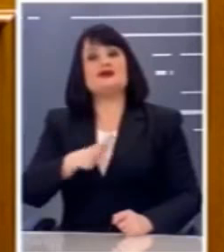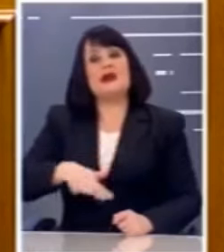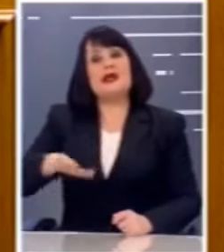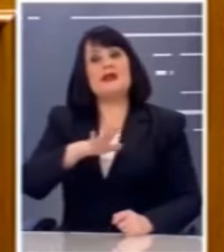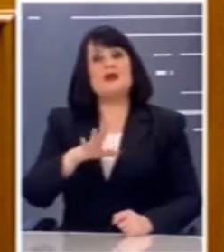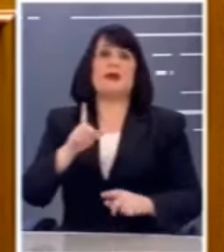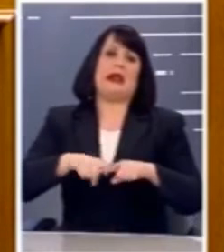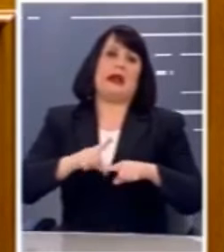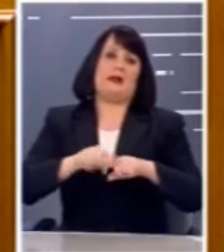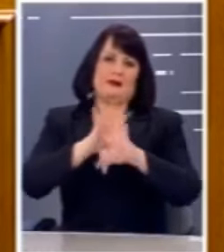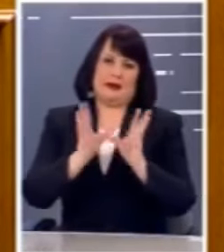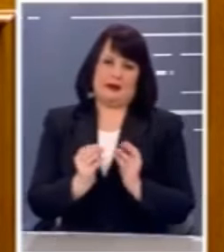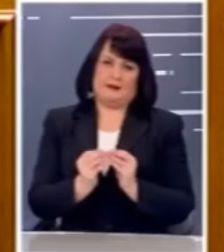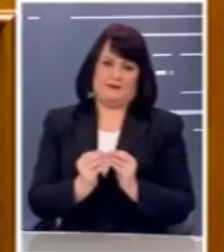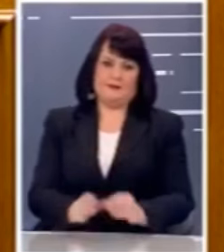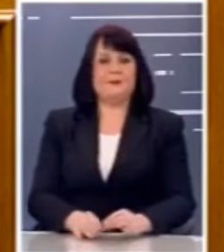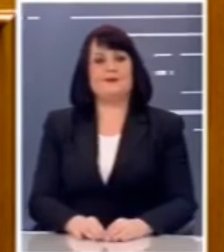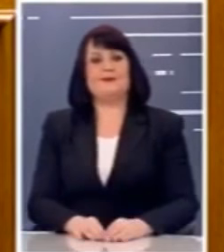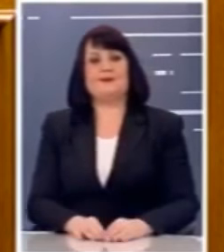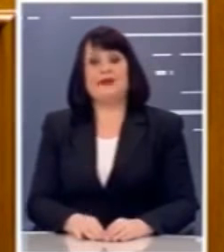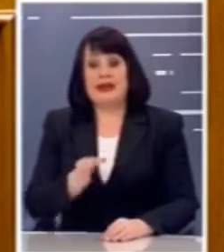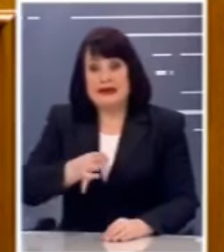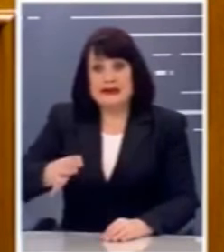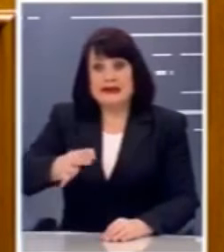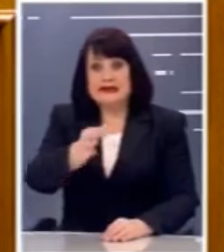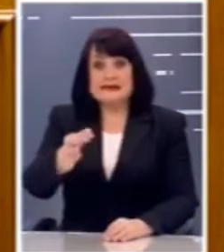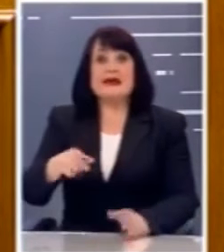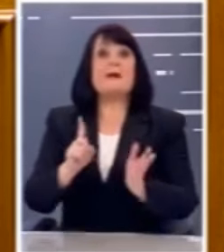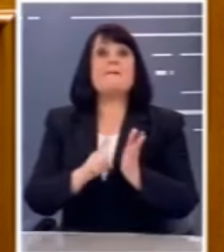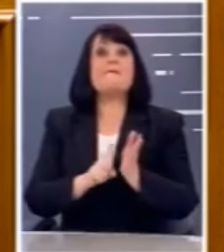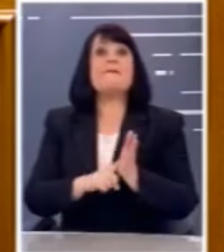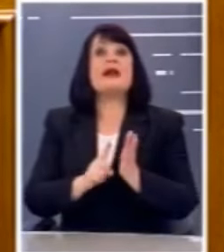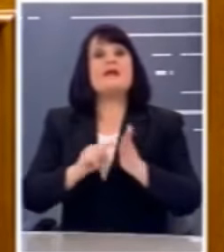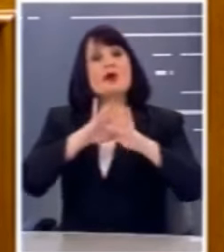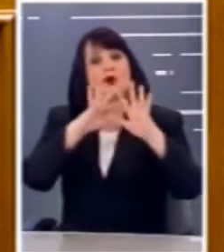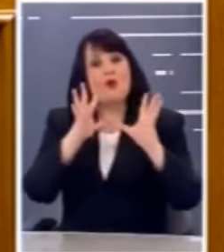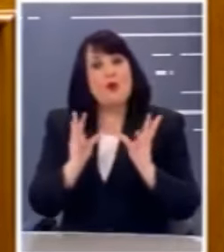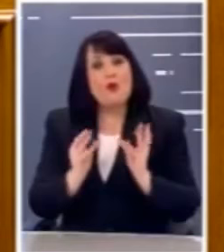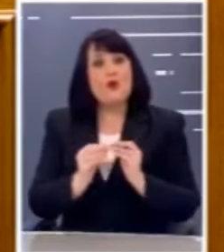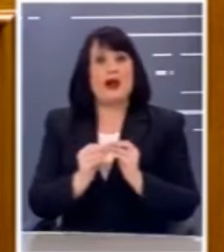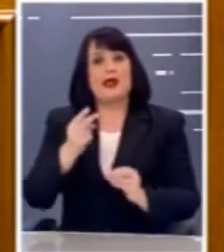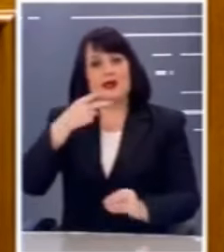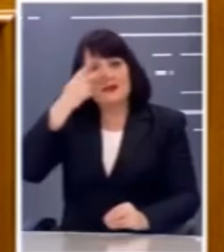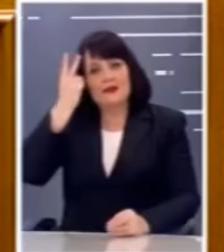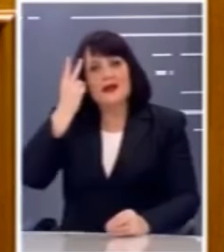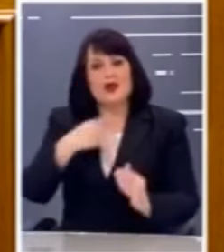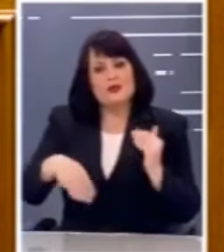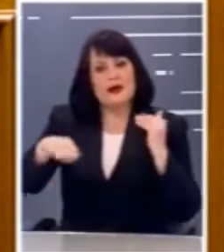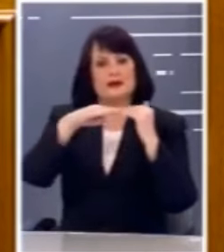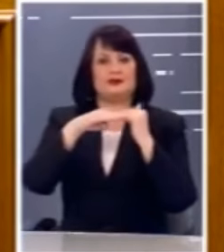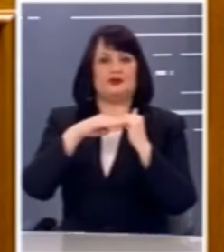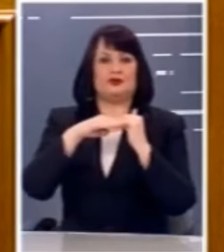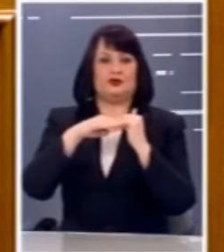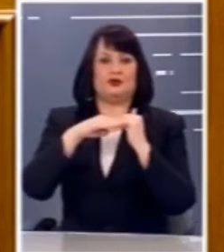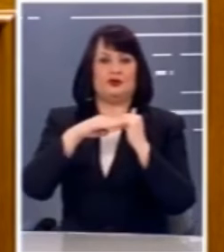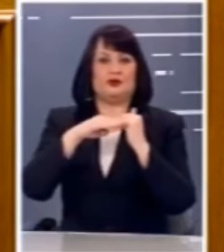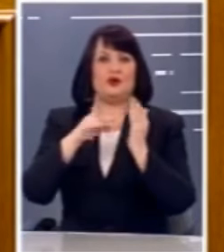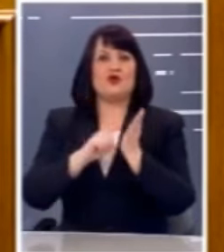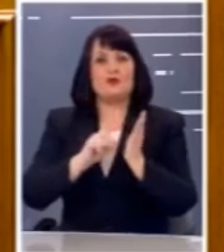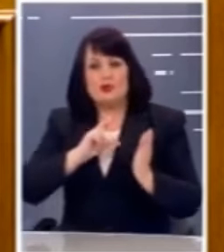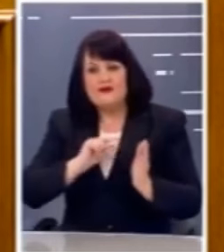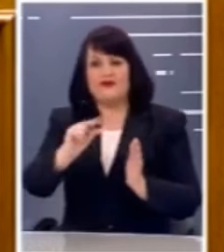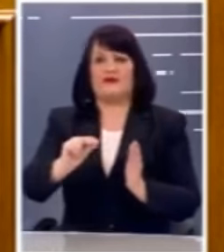χώρας συνολικά. Τα νησιά μας πρέπει να αποκτήσουν πλήρως το αυτονόητο δικαίωμα στην ισοτιμία και την